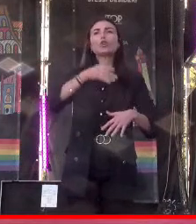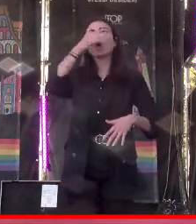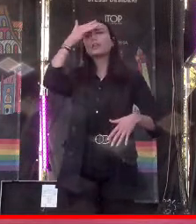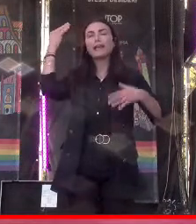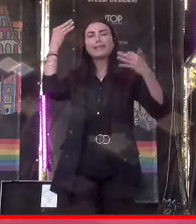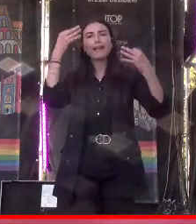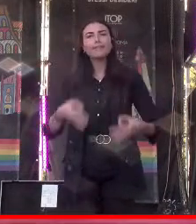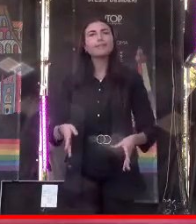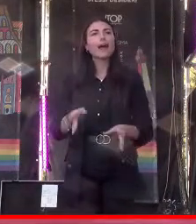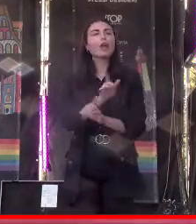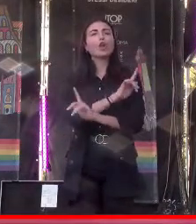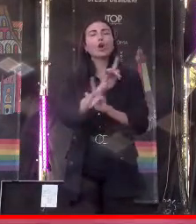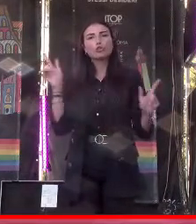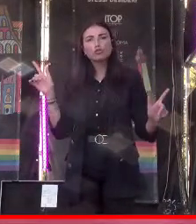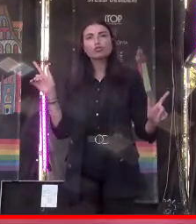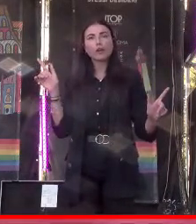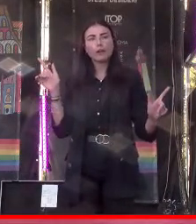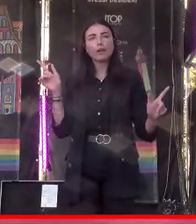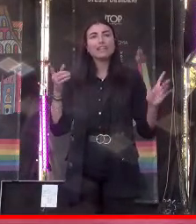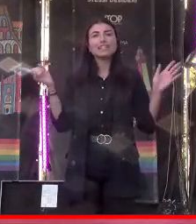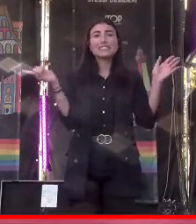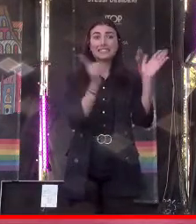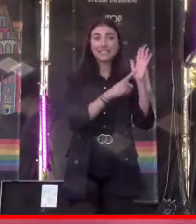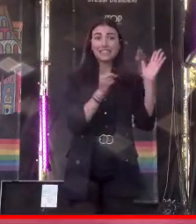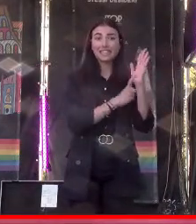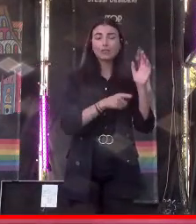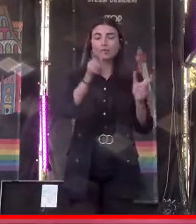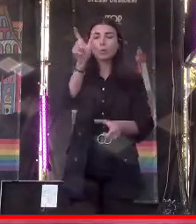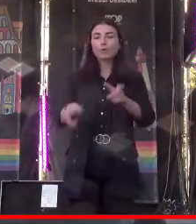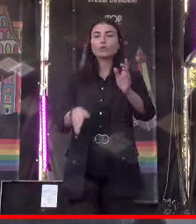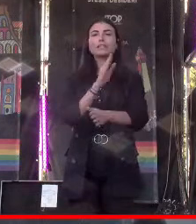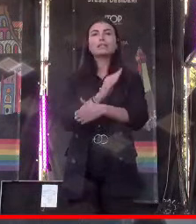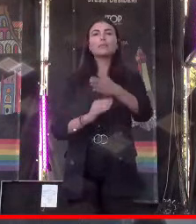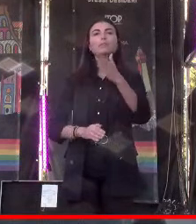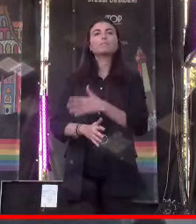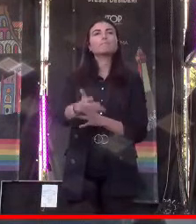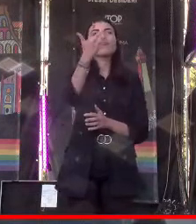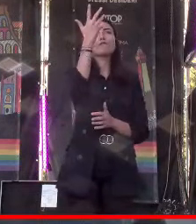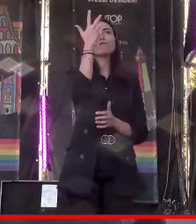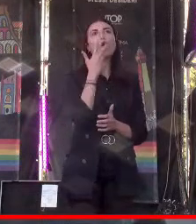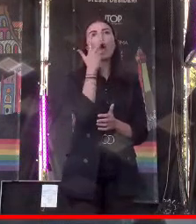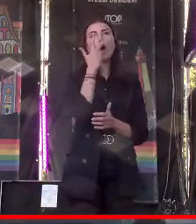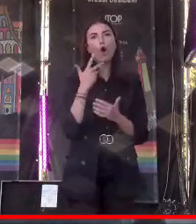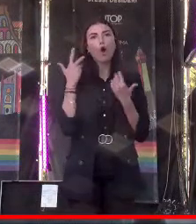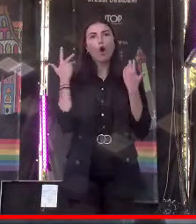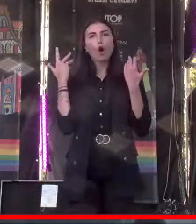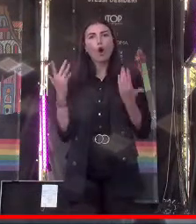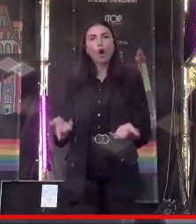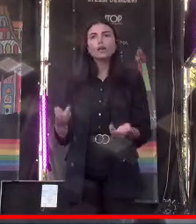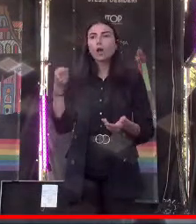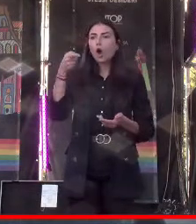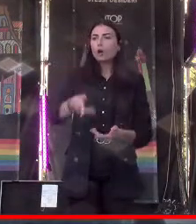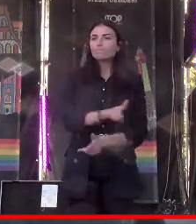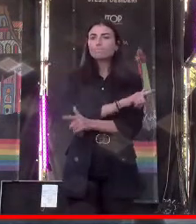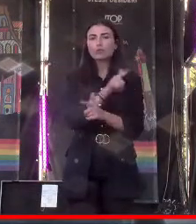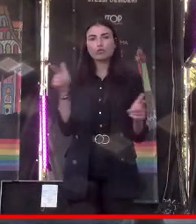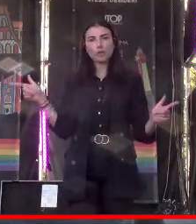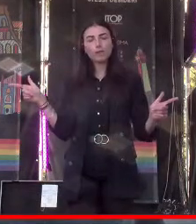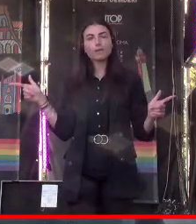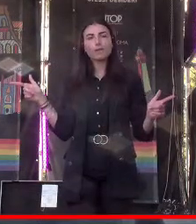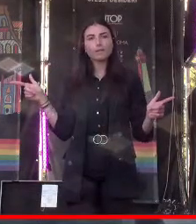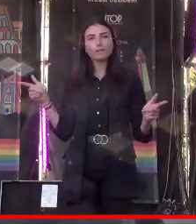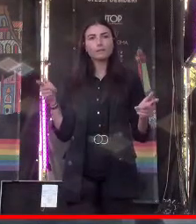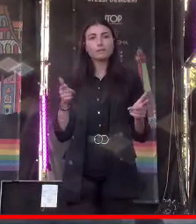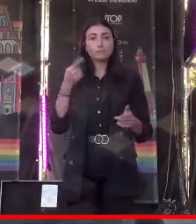dignitoso, togliere i diritti che le persone con disabilità sensoriali vorrebbero avere e che ad oggi non hanno. E questo significa